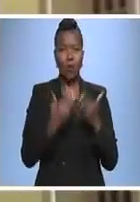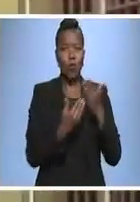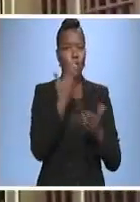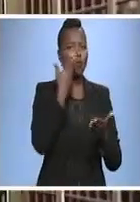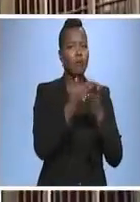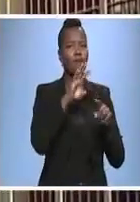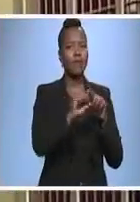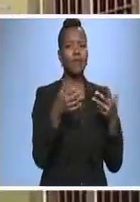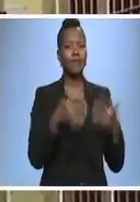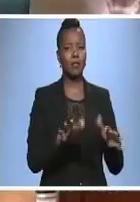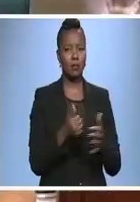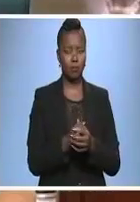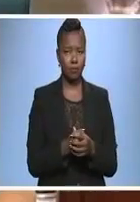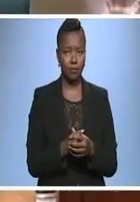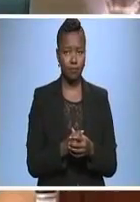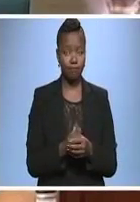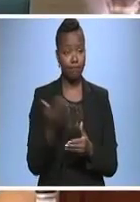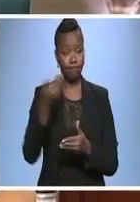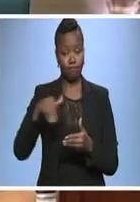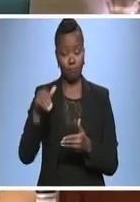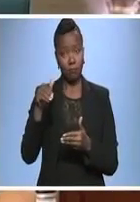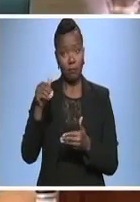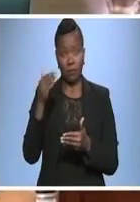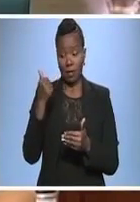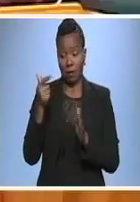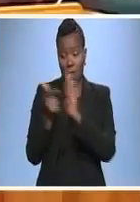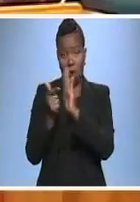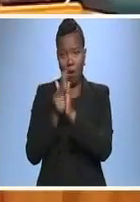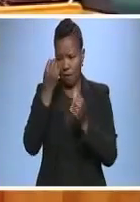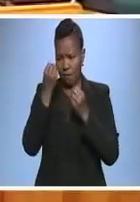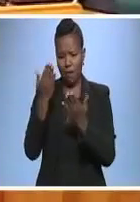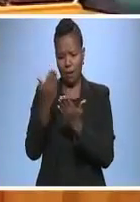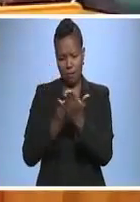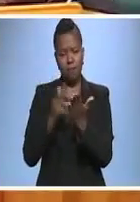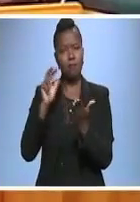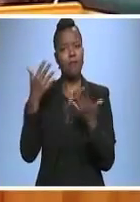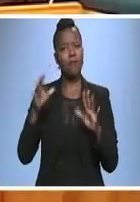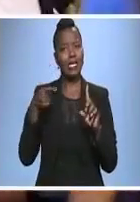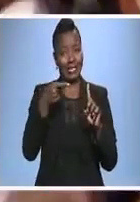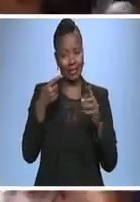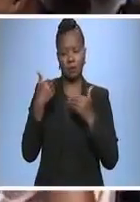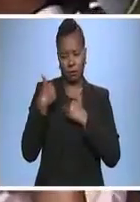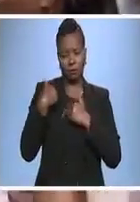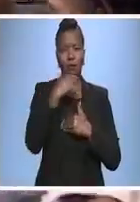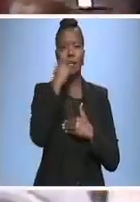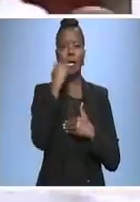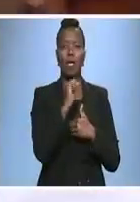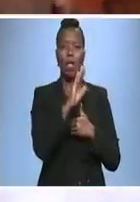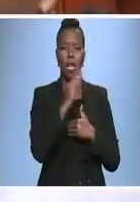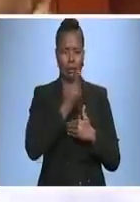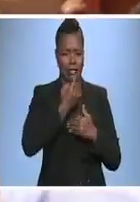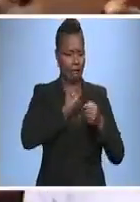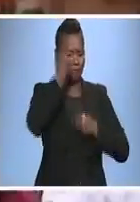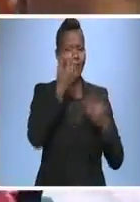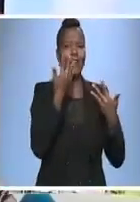obusha ecaleni lakhe. Abomthetho bamkhombisa incwadi efungelwe eyabhalwa ozibiza ngombulali owabe sezibulala